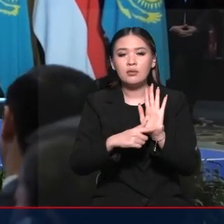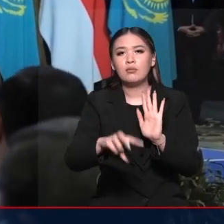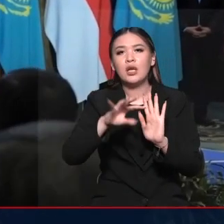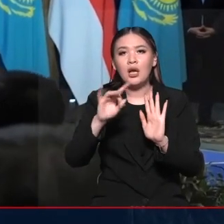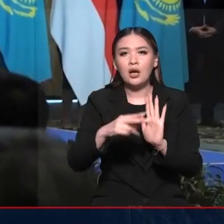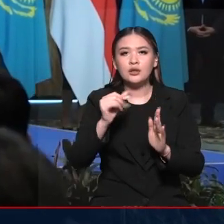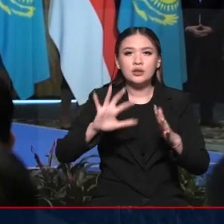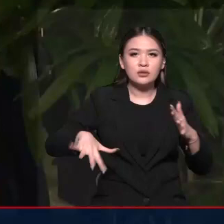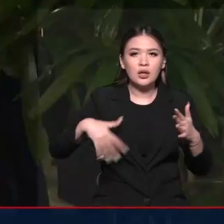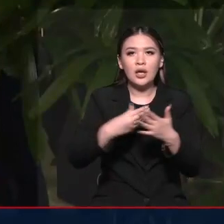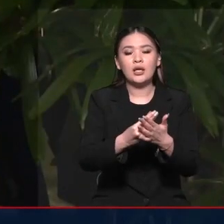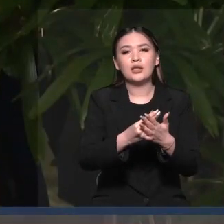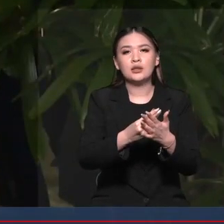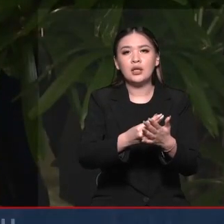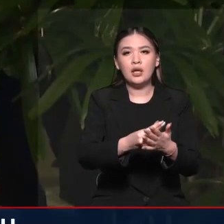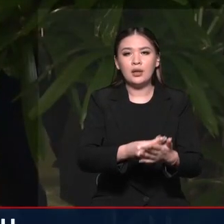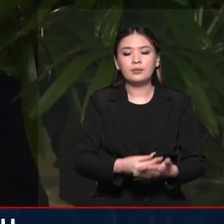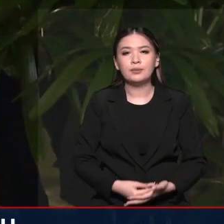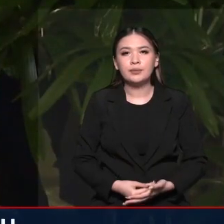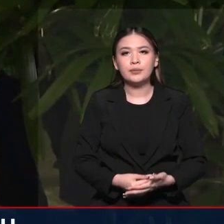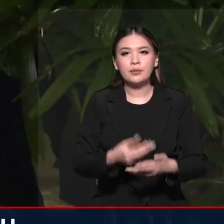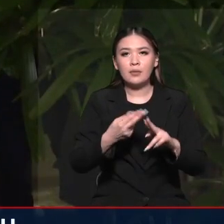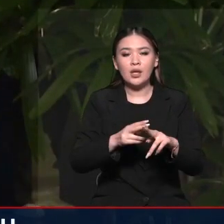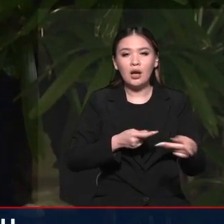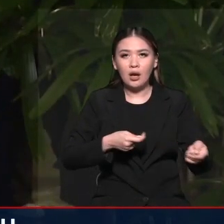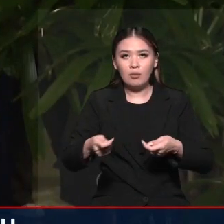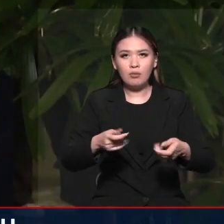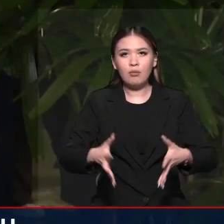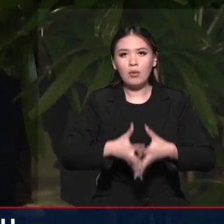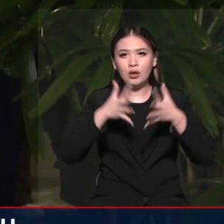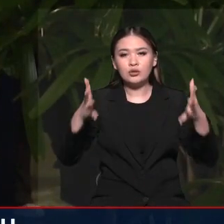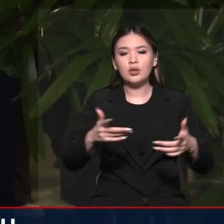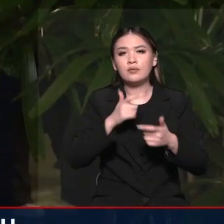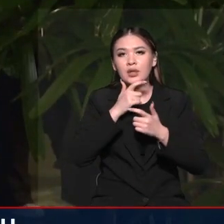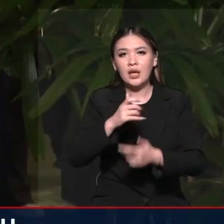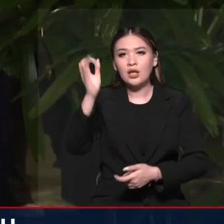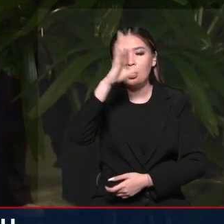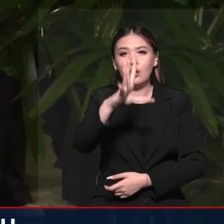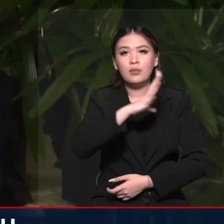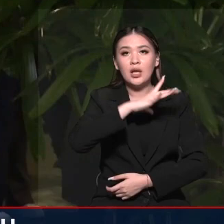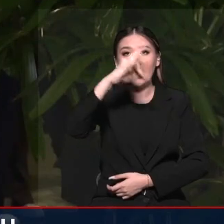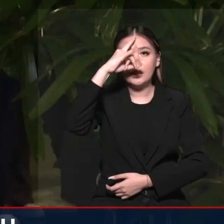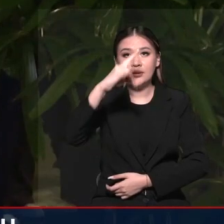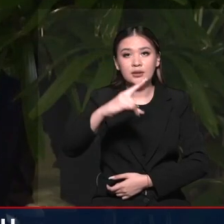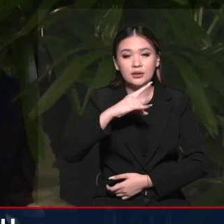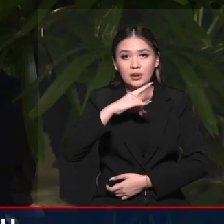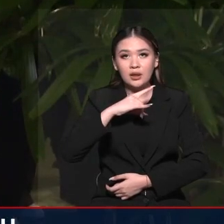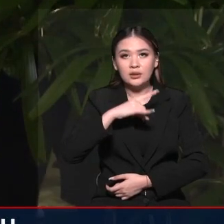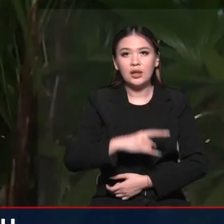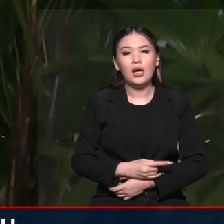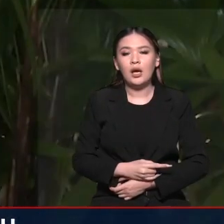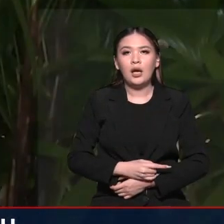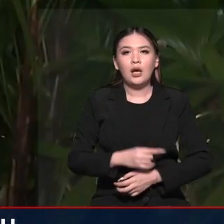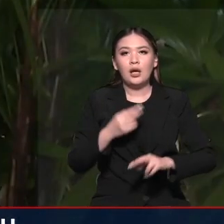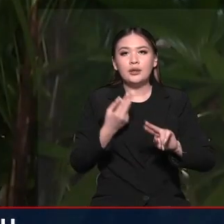сингапурских инвестиций. Компании, которые проявляют большой интерес к Казахстану, в сегодняшних